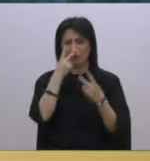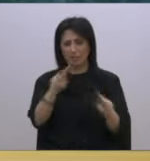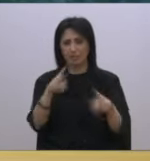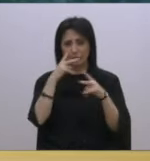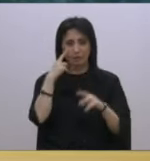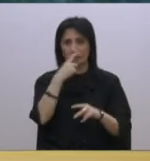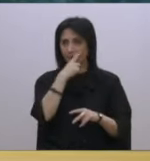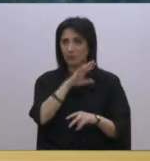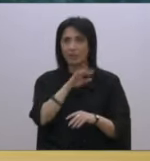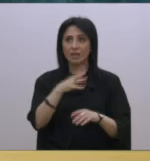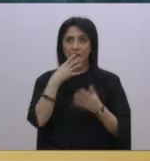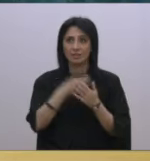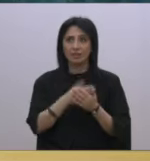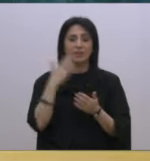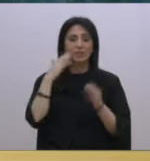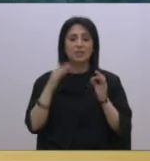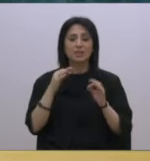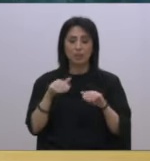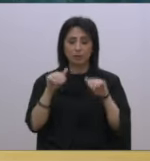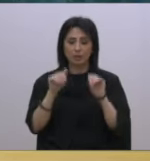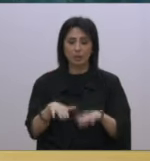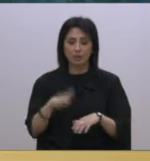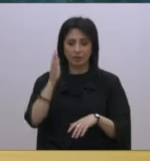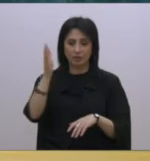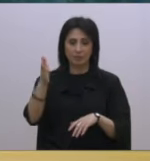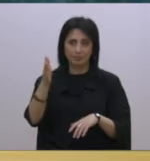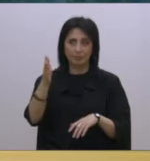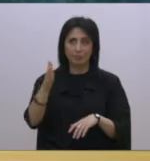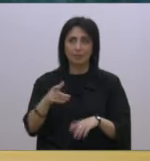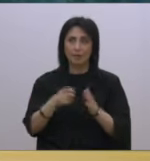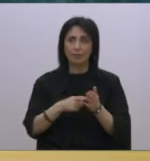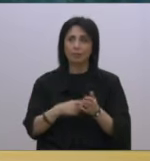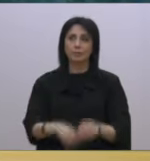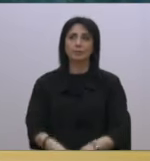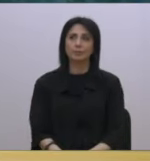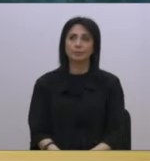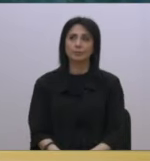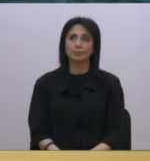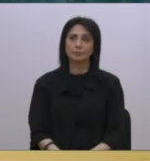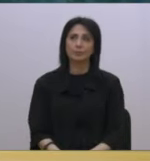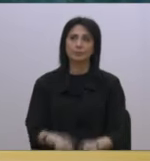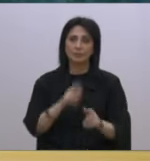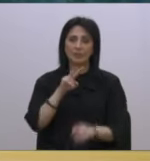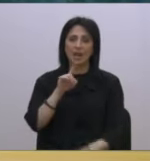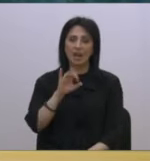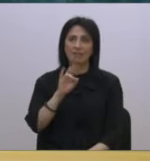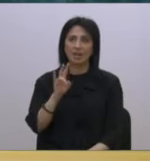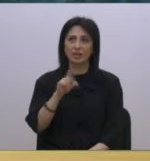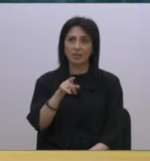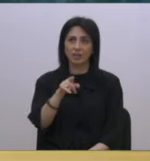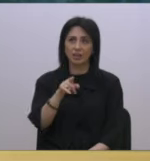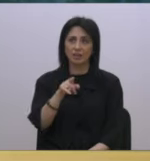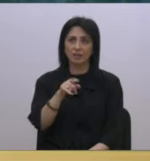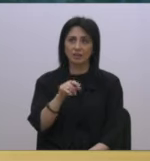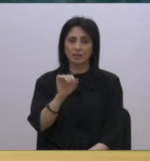Хвела тавис дашнуэбс гаму итанс. Самарт лебру дашнуэбс гаму итанс гаму дзие ба. Батон Леван Свитце, Батон Леван